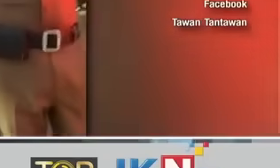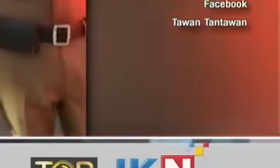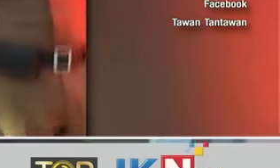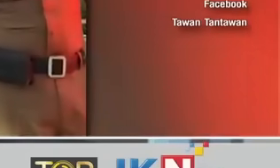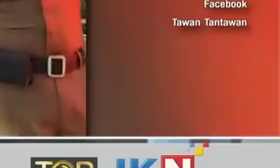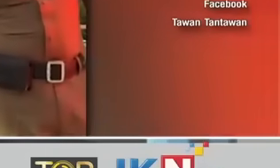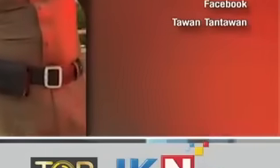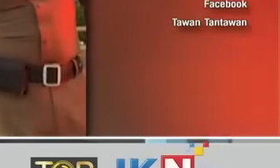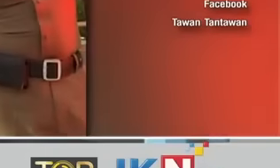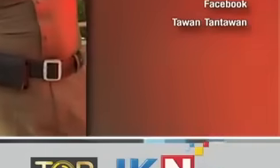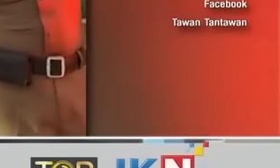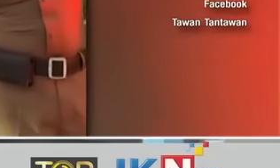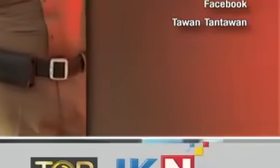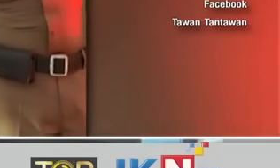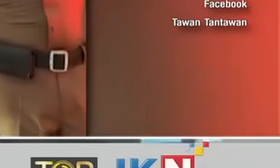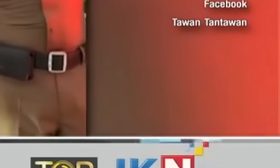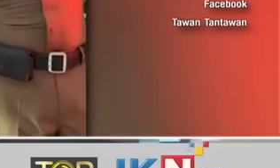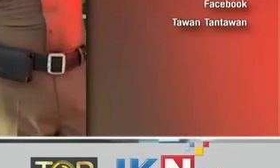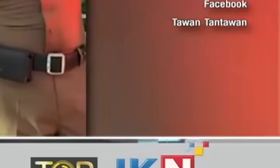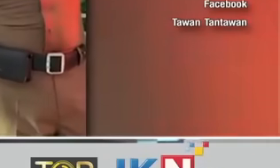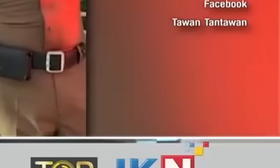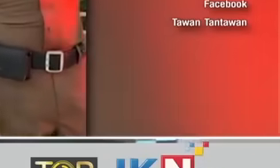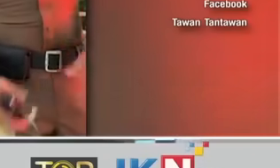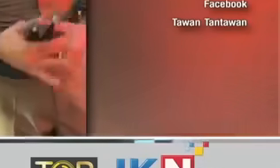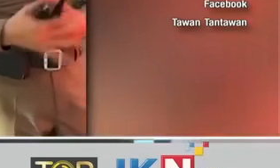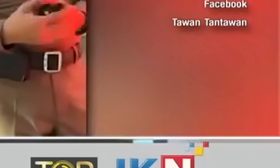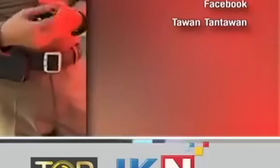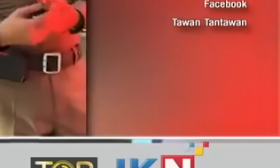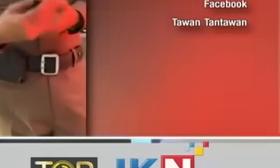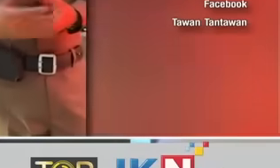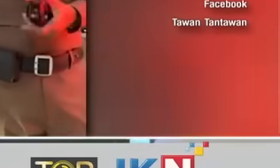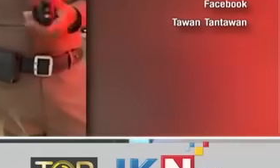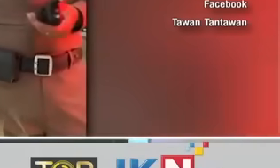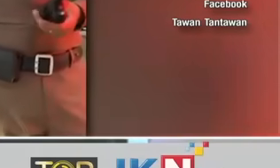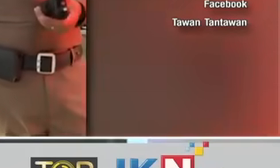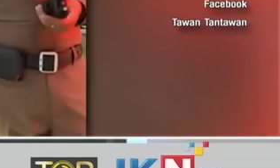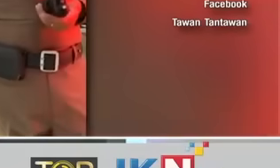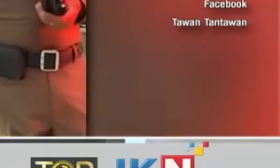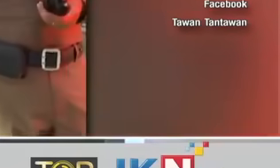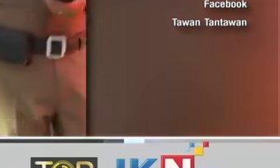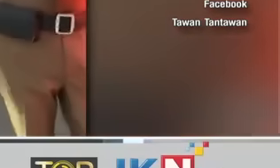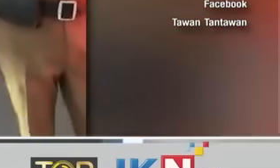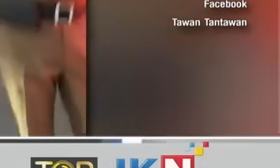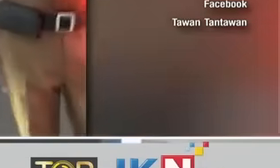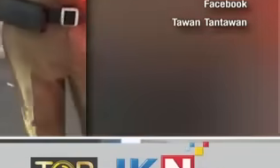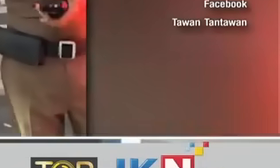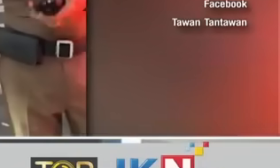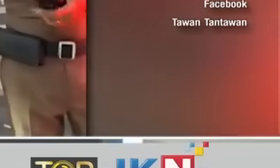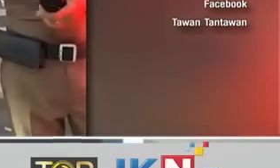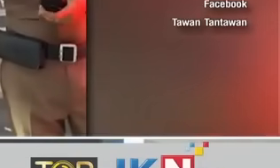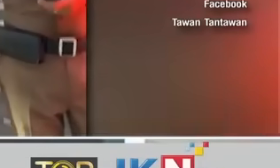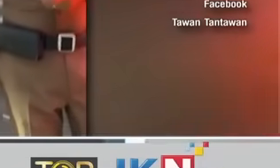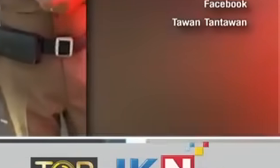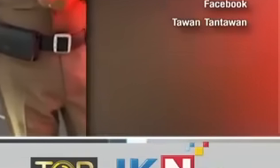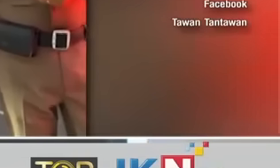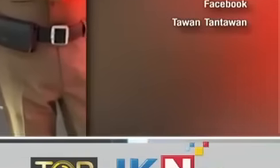ไหนไปสนับสนุนให้กำลังใจการเคลื่อนไหวของตะวันนะเดี๋ยวดูภาพนี้นะไม่ได้มีเฉพาะในสภาไงความจริ